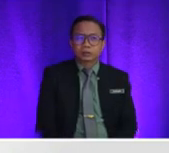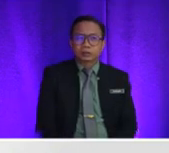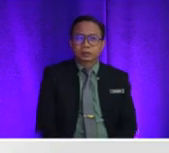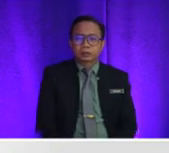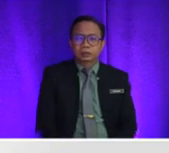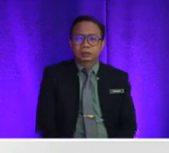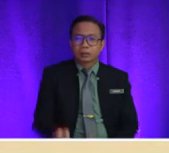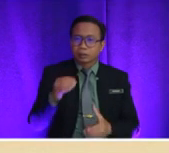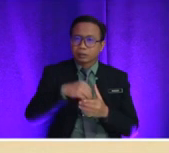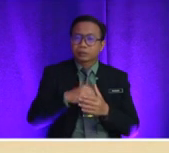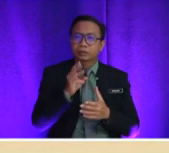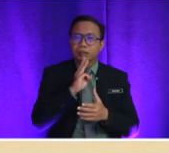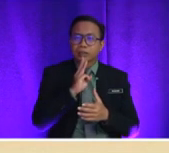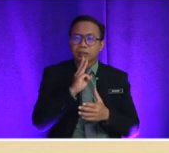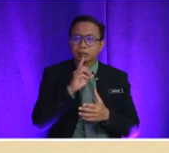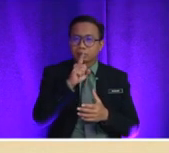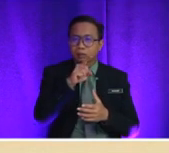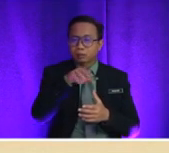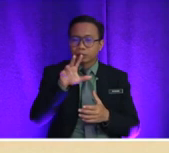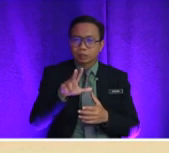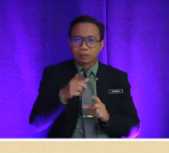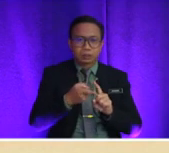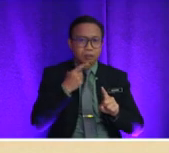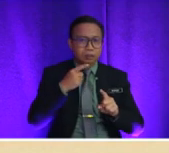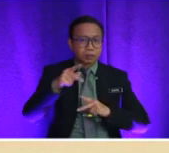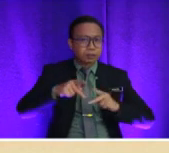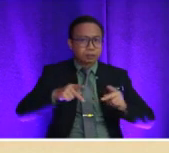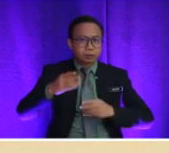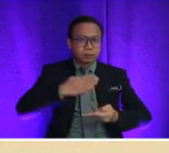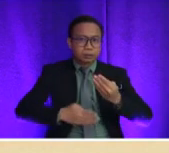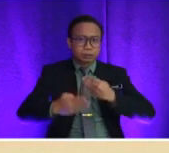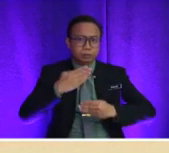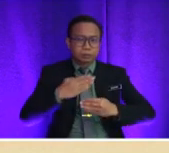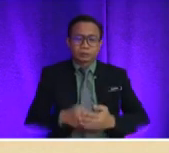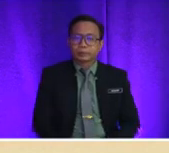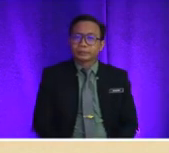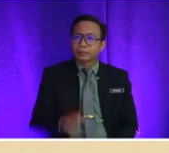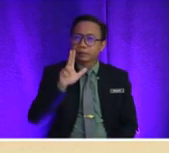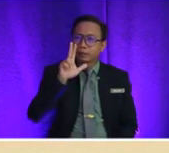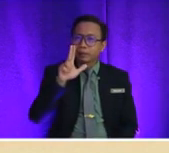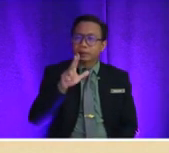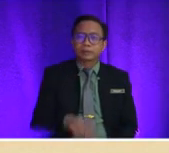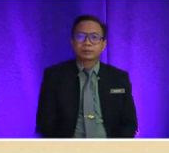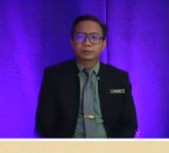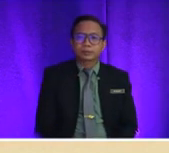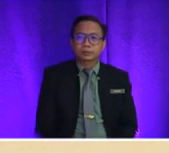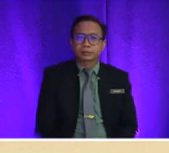adalah menguasai sebanyak 1/3 yang ketiga